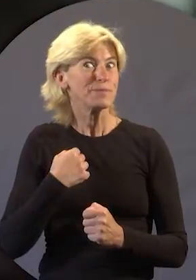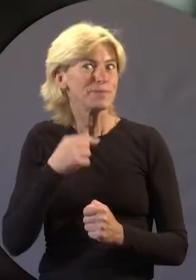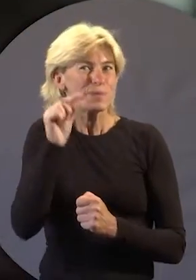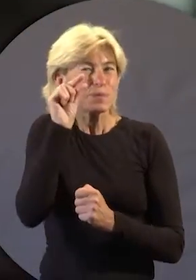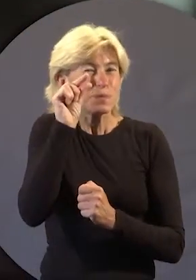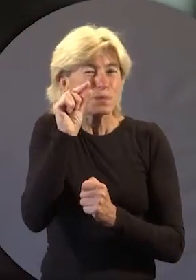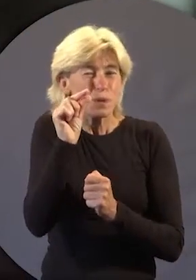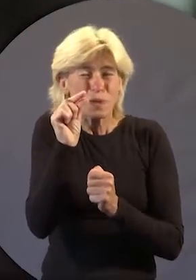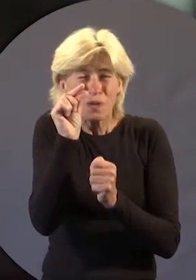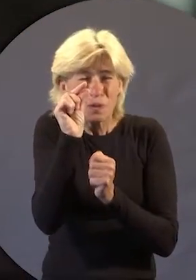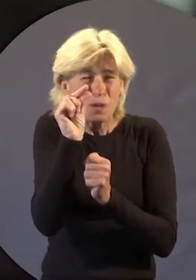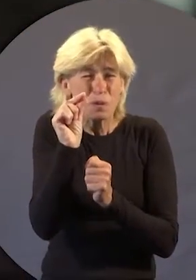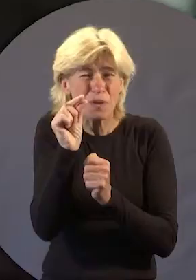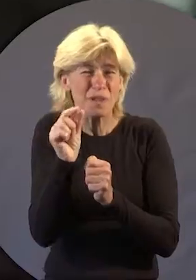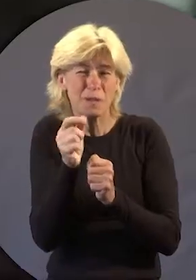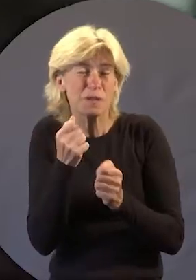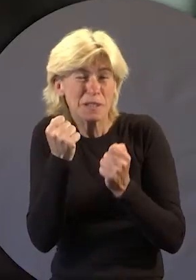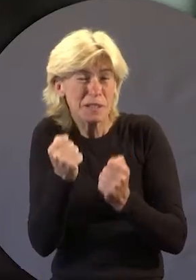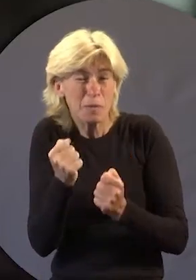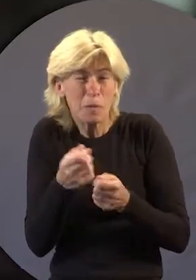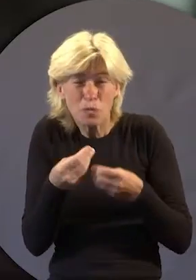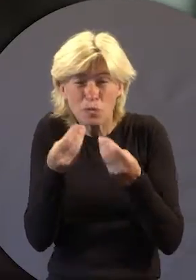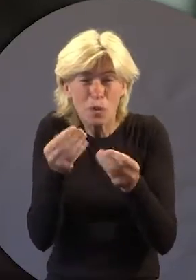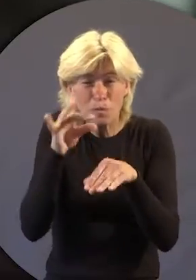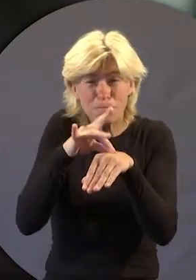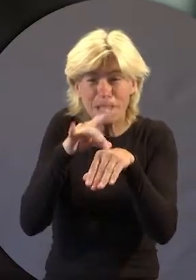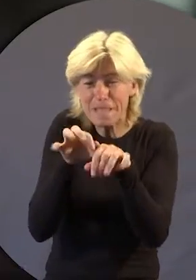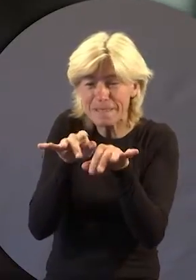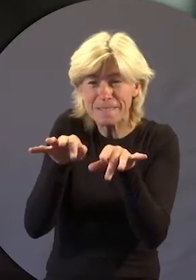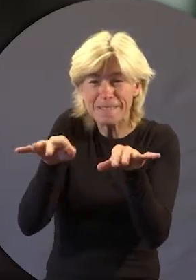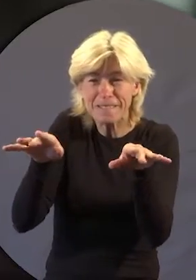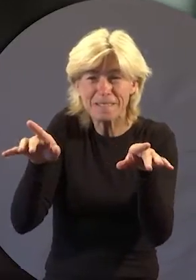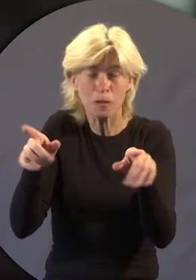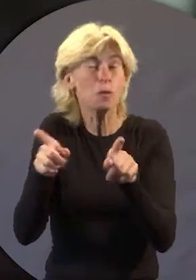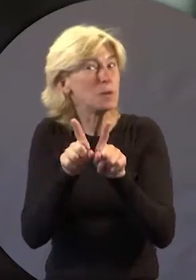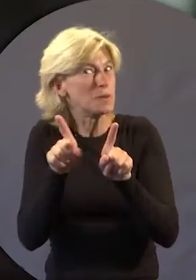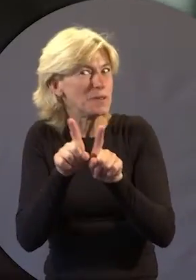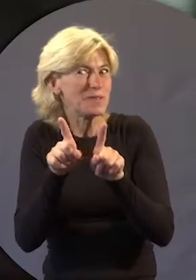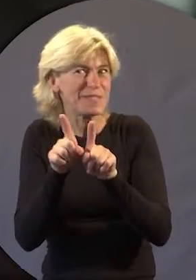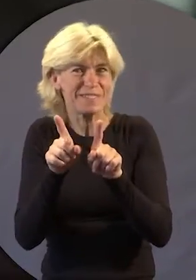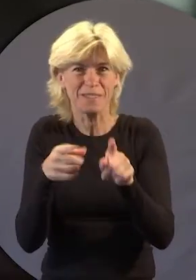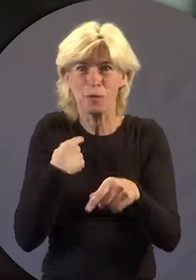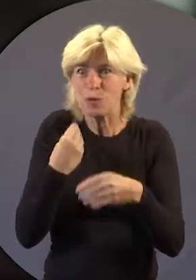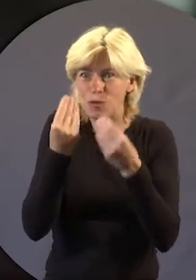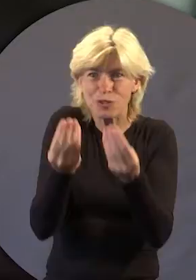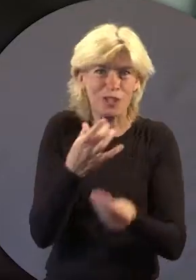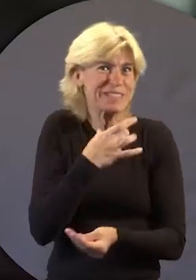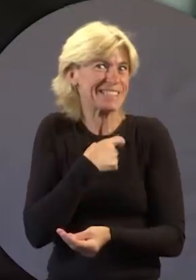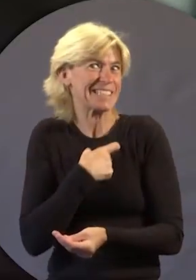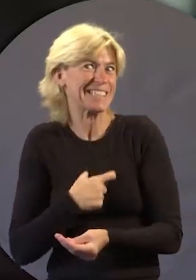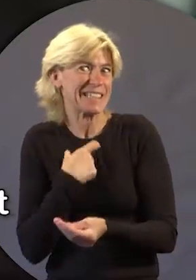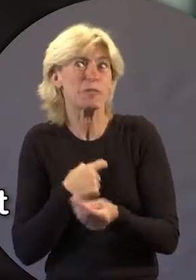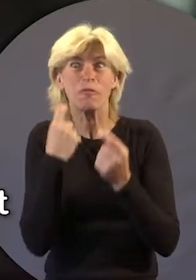je suis un organisme extrêmement petit capable de vous rendre malade je peux entre autres causer la grippe ou la